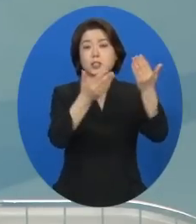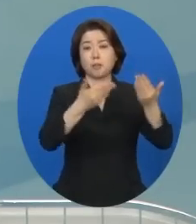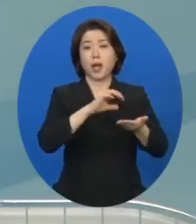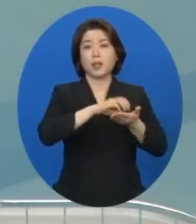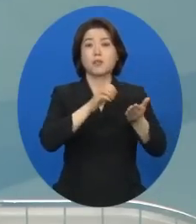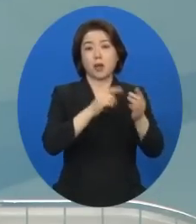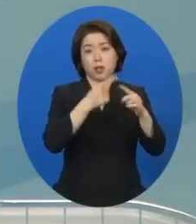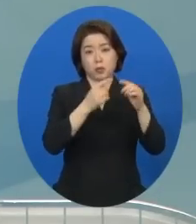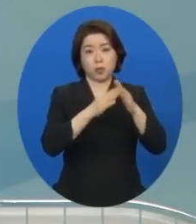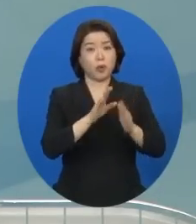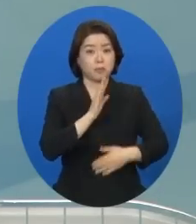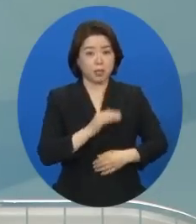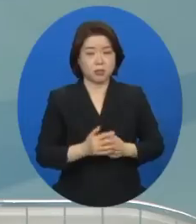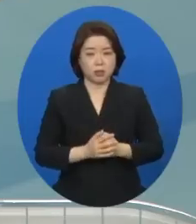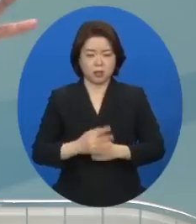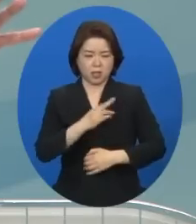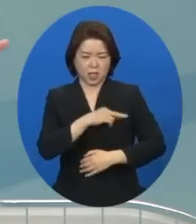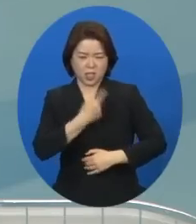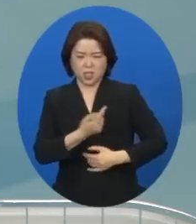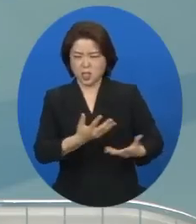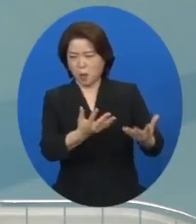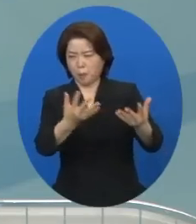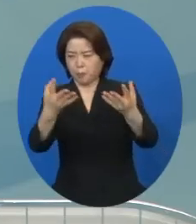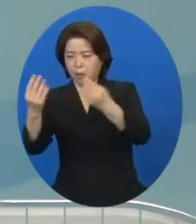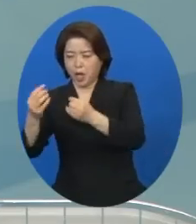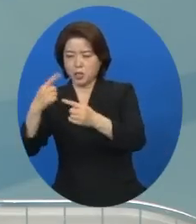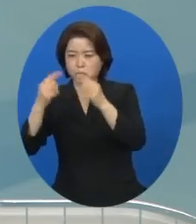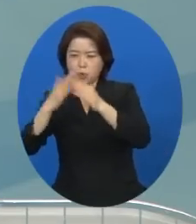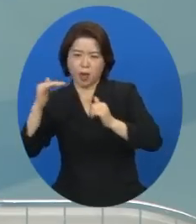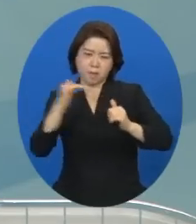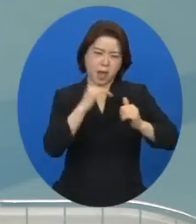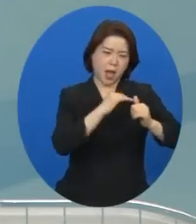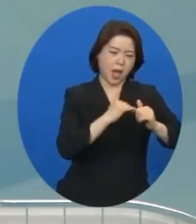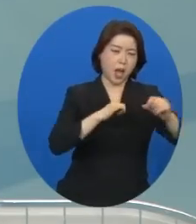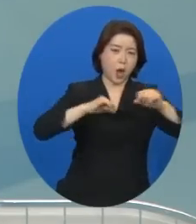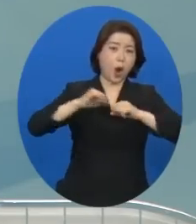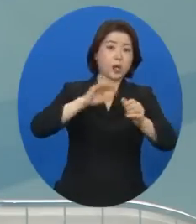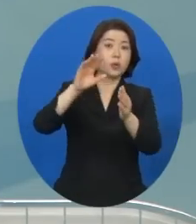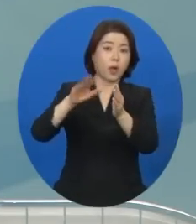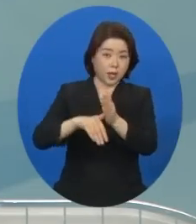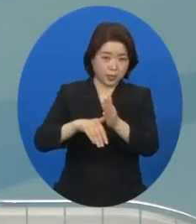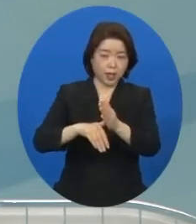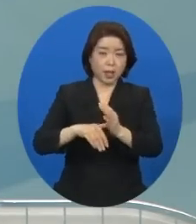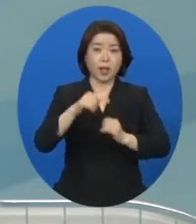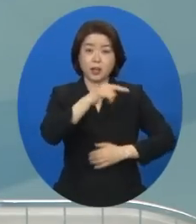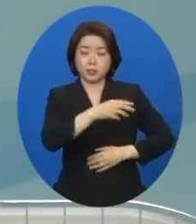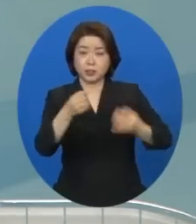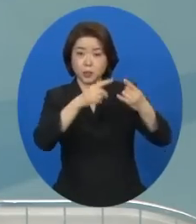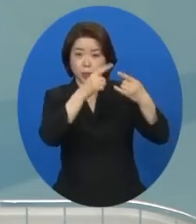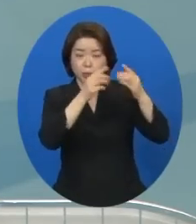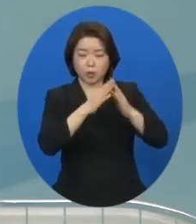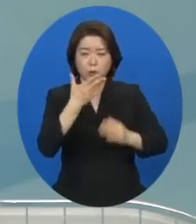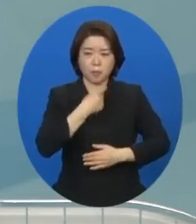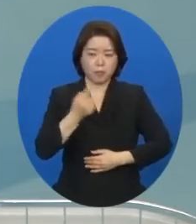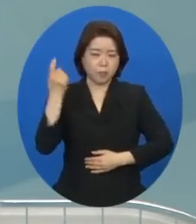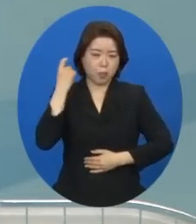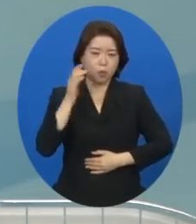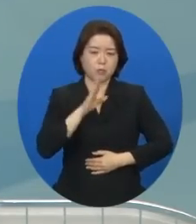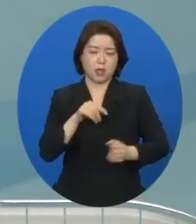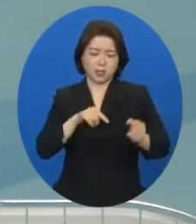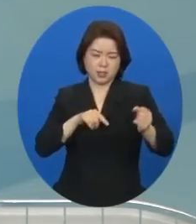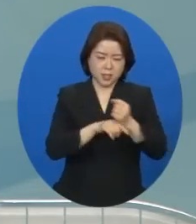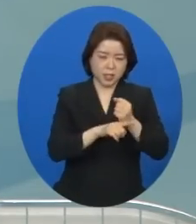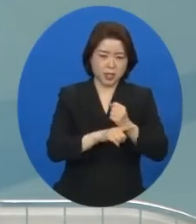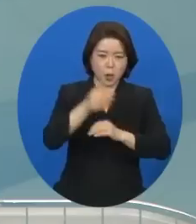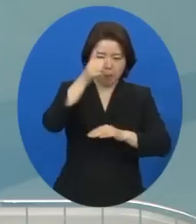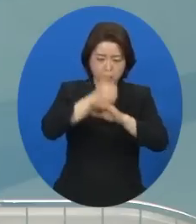교회였습니다. 이단들이 무섭게 교회를 무너뜨리려고 역사할 때 그들은 복음의 진리를 끝까지